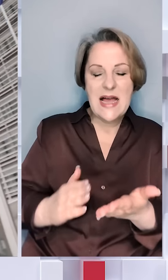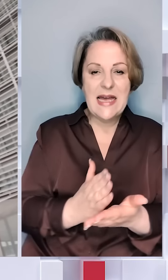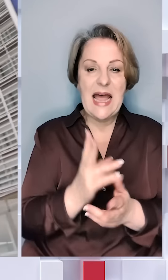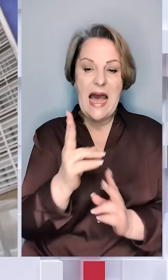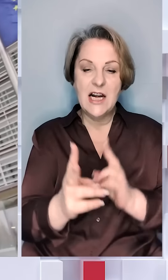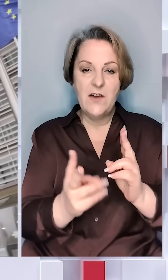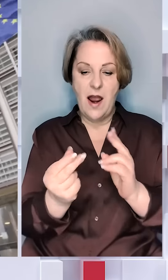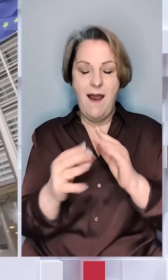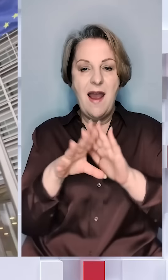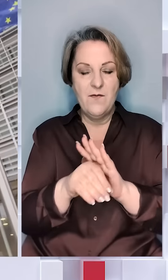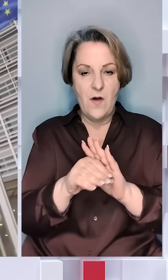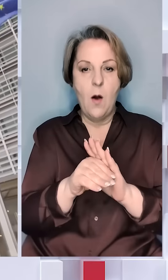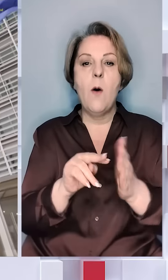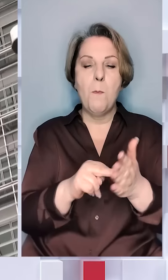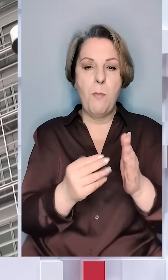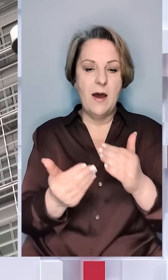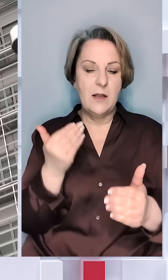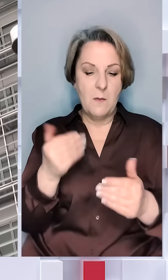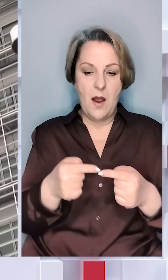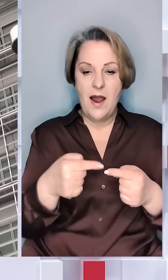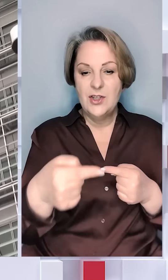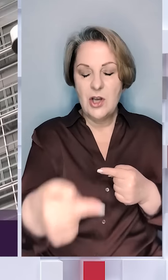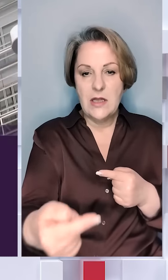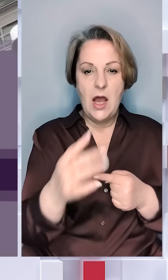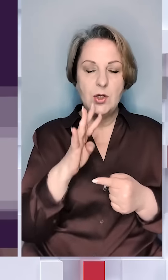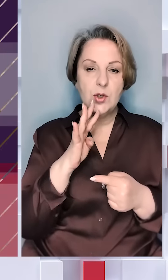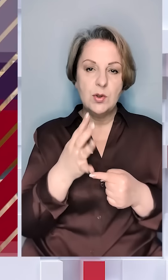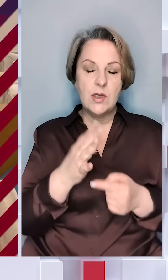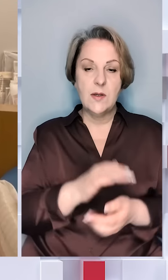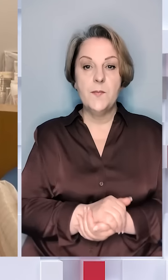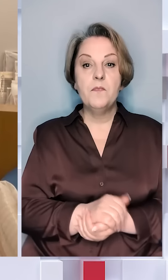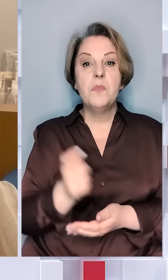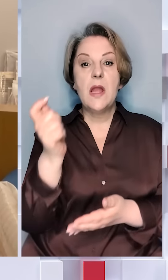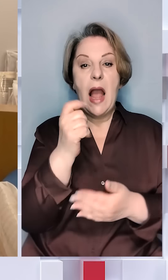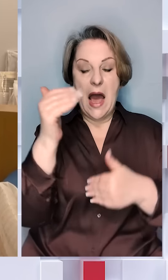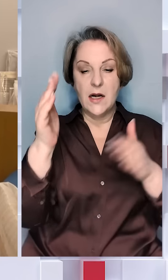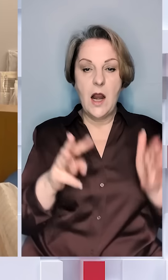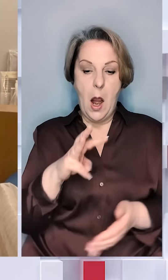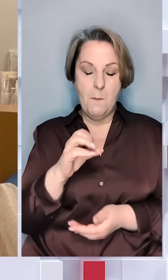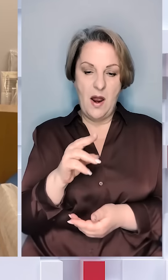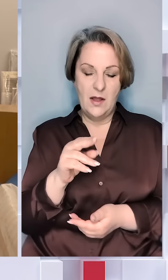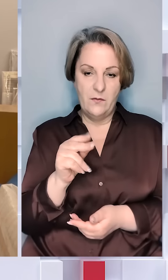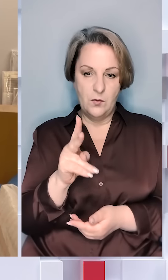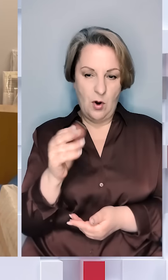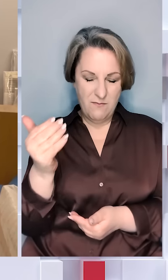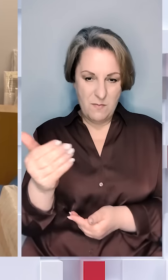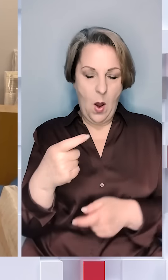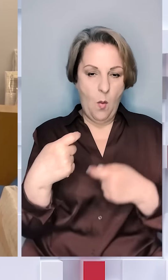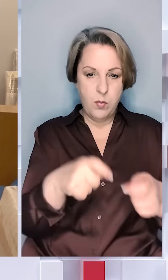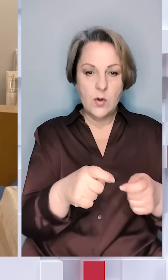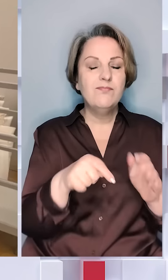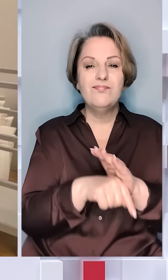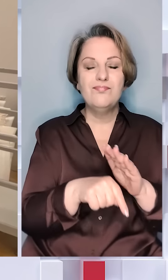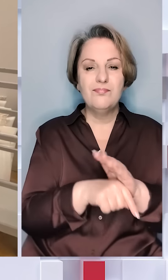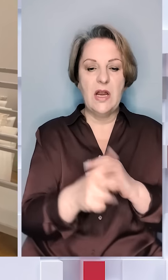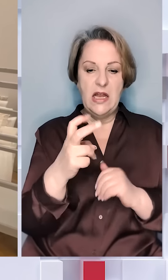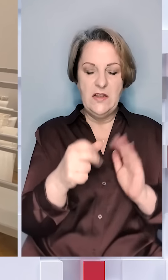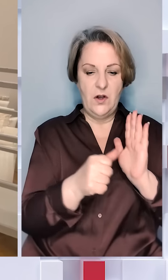стратегія реформ та інвестицій передбачена на 4 роки. Картини Медведчука продадуть. Загалом йдеться